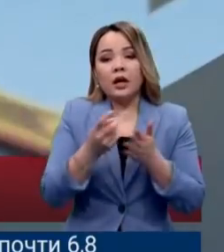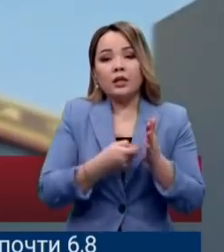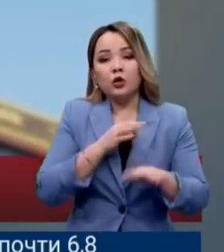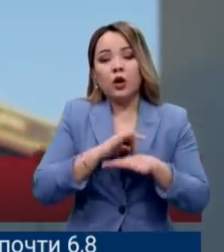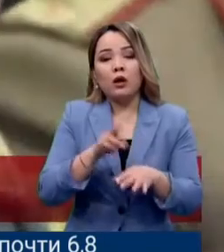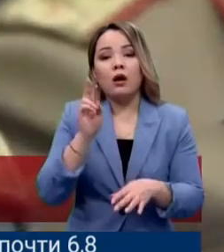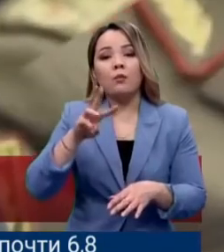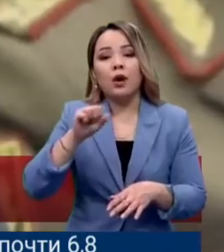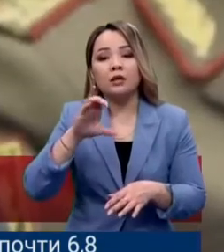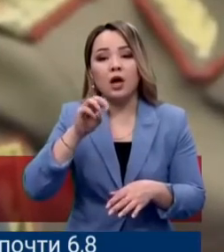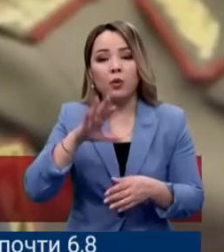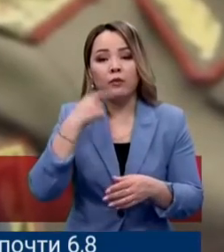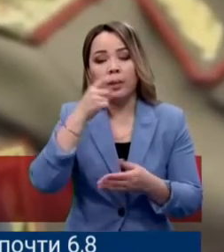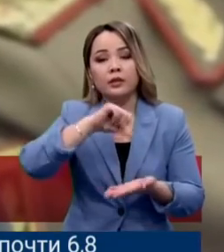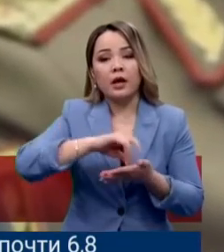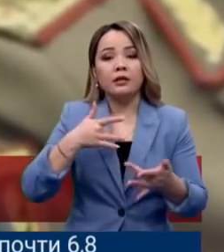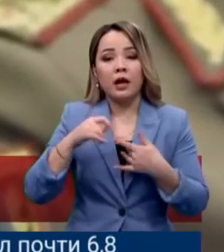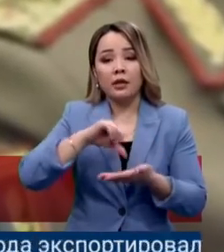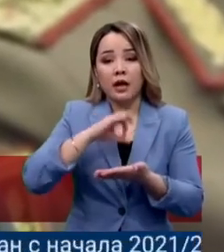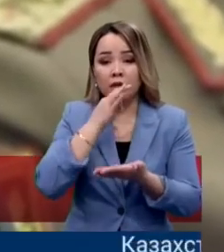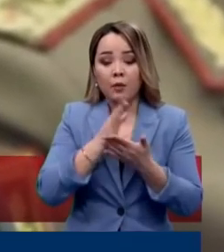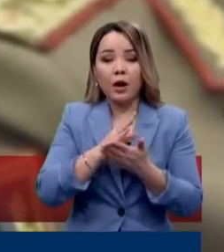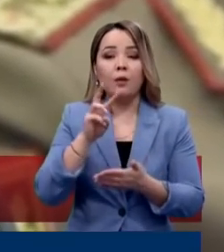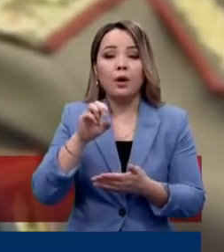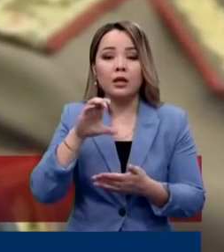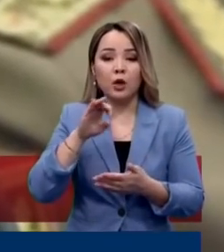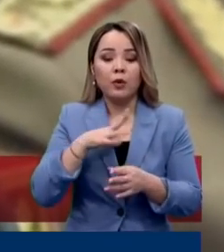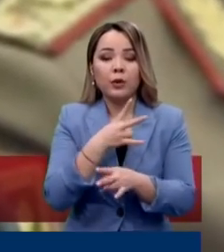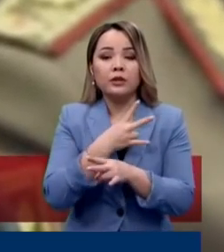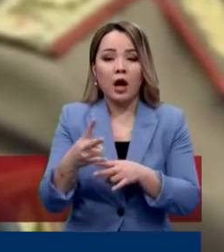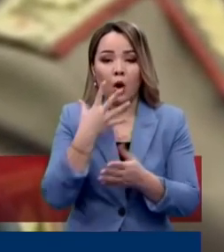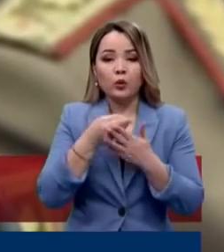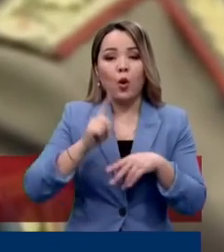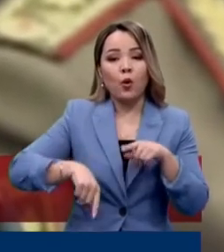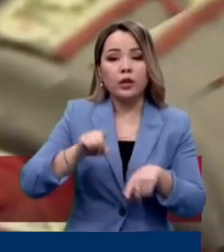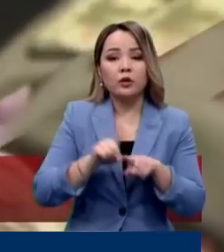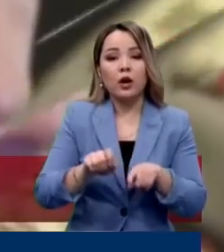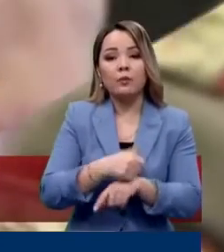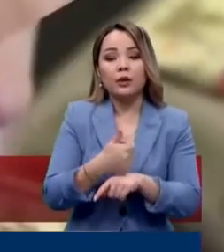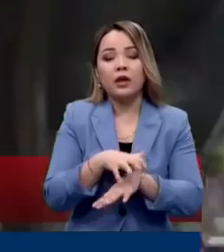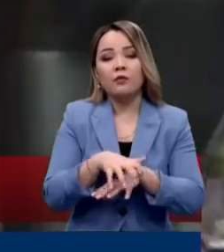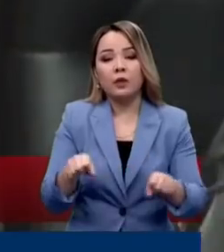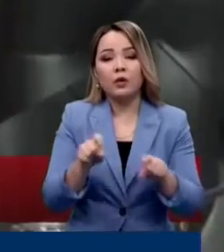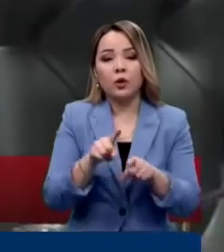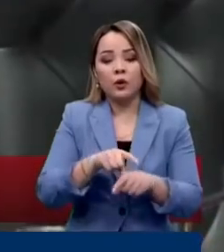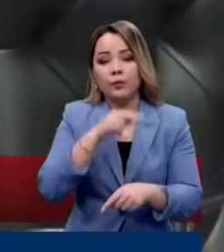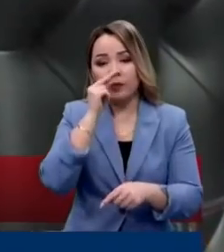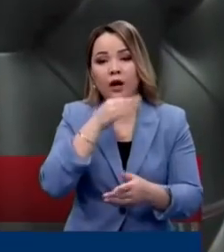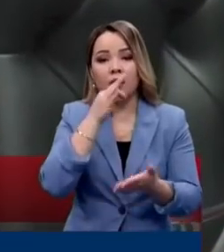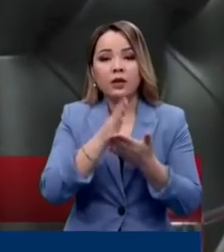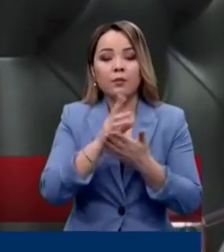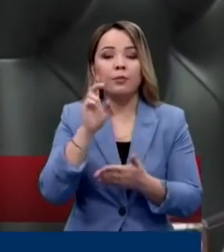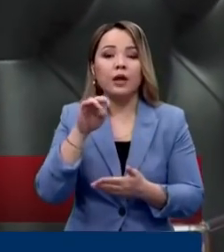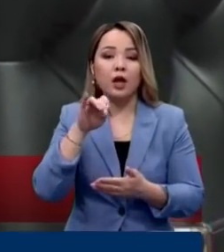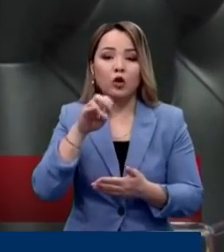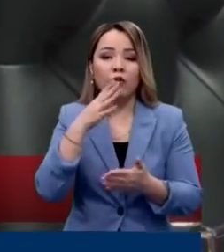Кәрім Мәсімовтің кебісін киді. Тек Мәсімовке отанына опасыздық жасап билікті басып алмақ болды деген айып тағылса, Бектанов күдікке